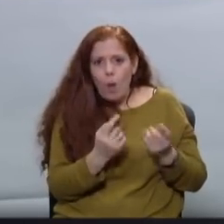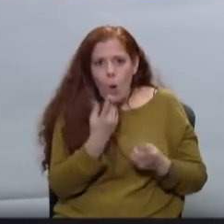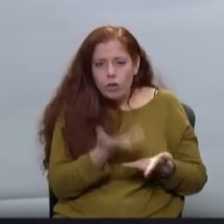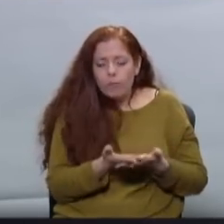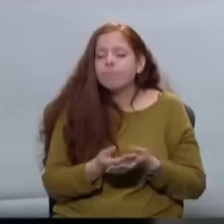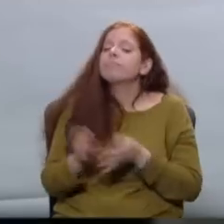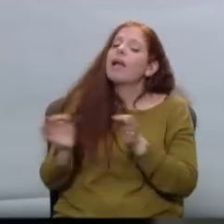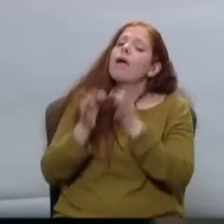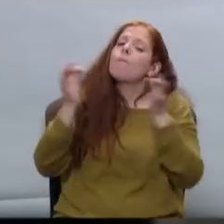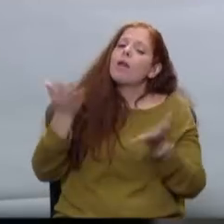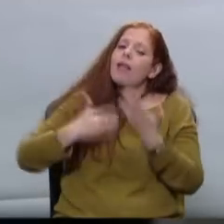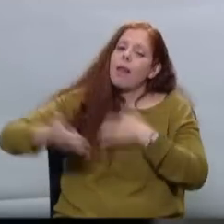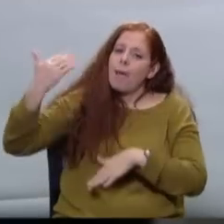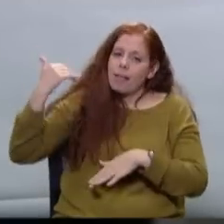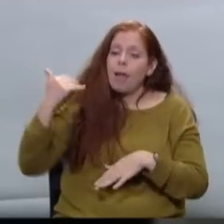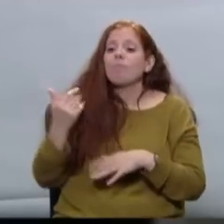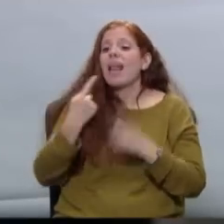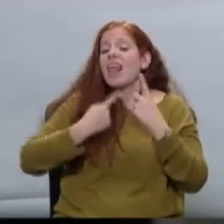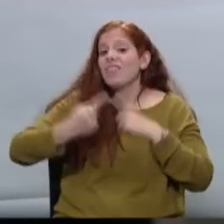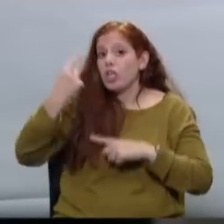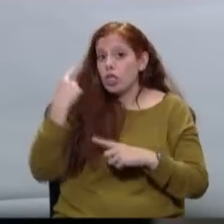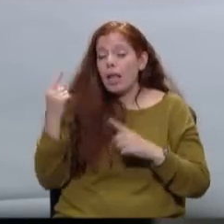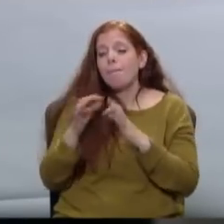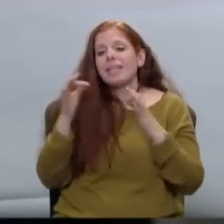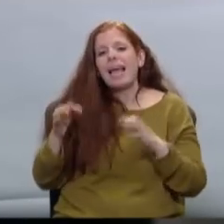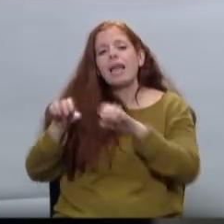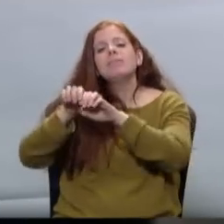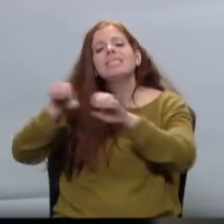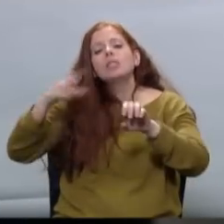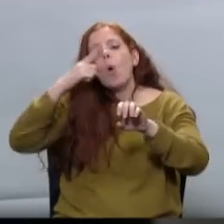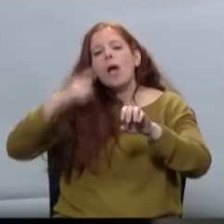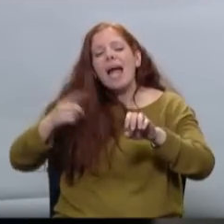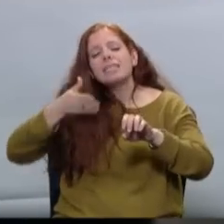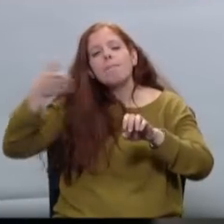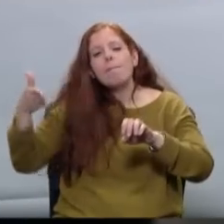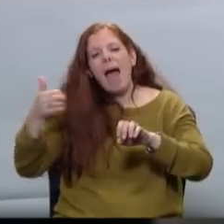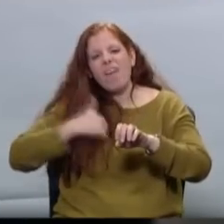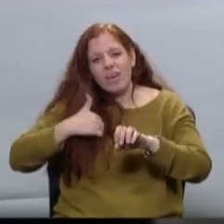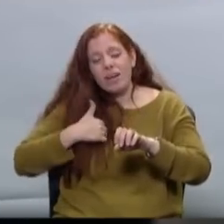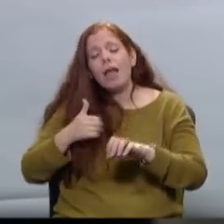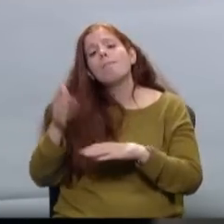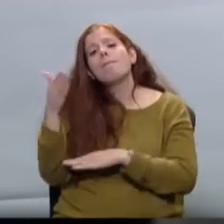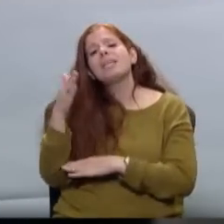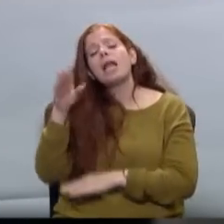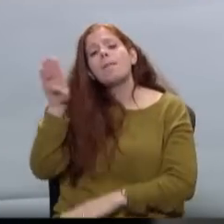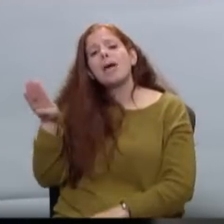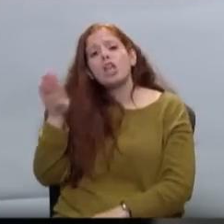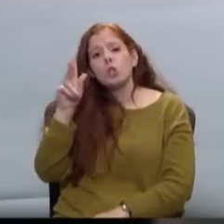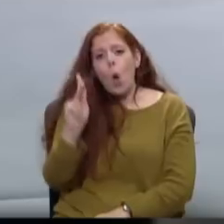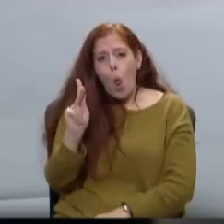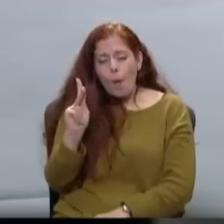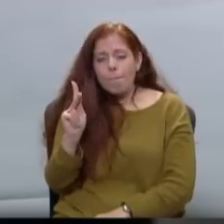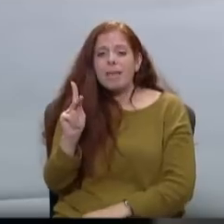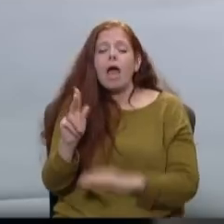נתחיל מההתחלה. בעצם לפני קצת יותר משנה מתחילים להניח צינור גז במערב קנדה, במדינת בריטיש קולומביה, בצפון מזרח